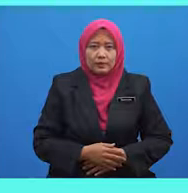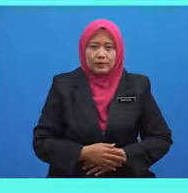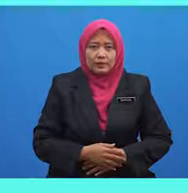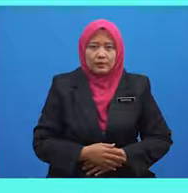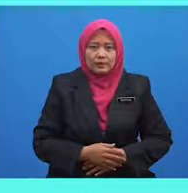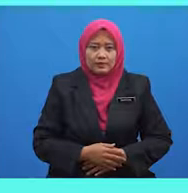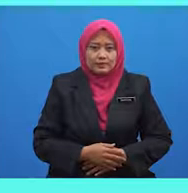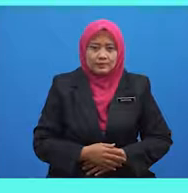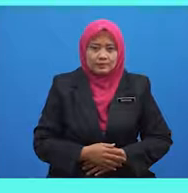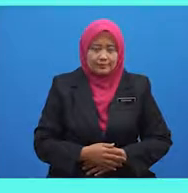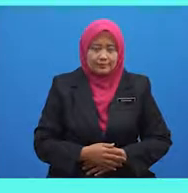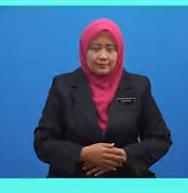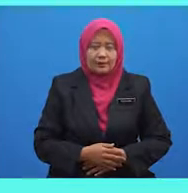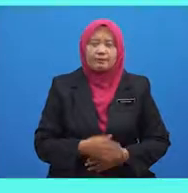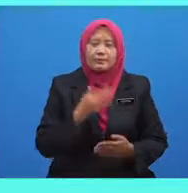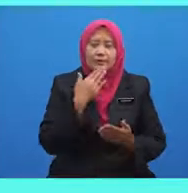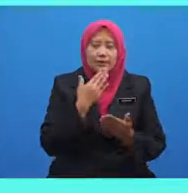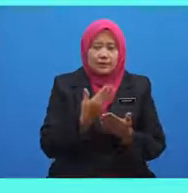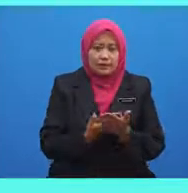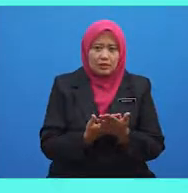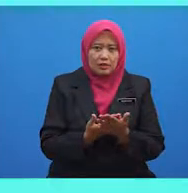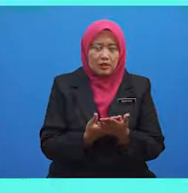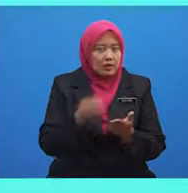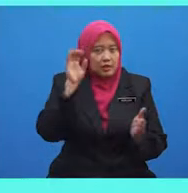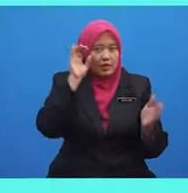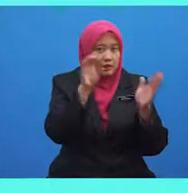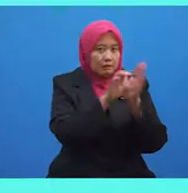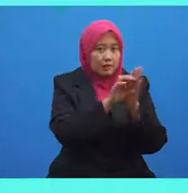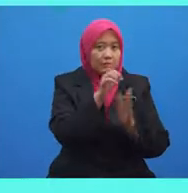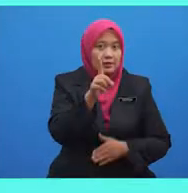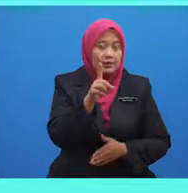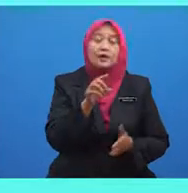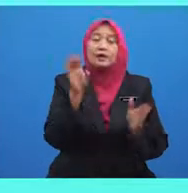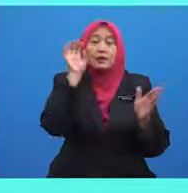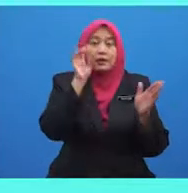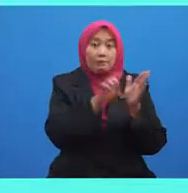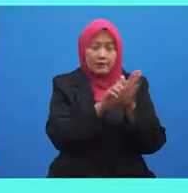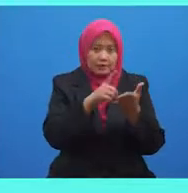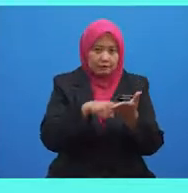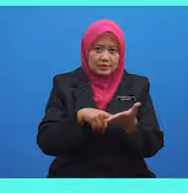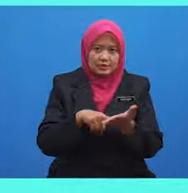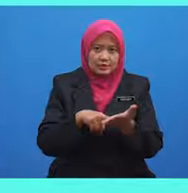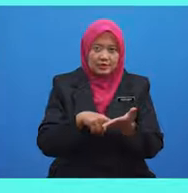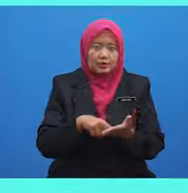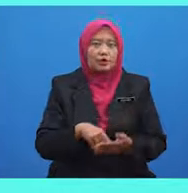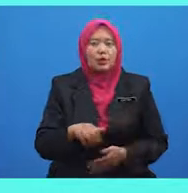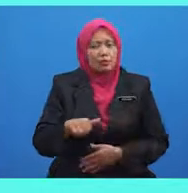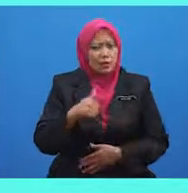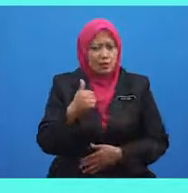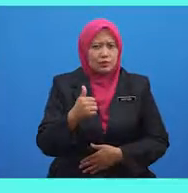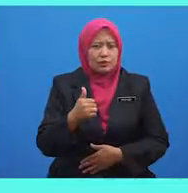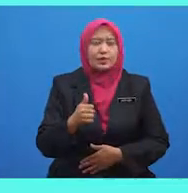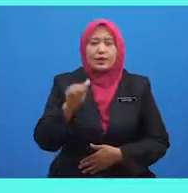pelajaran sejarah? Baiklah, gambar pertama itu gambar apa? Hebat! Gambar